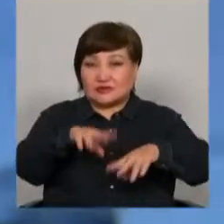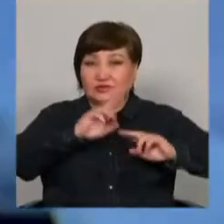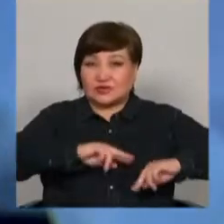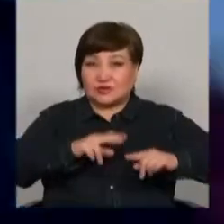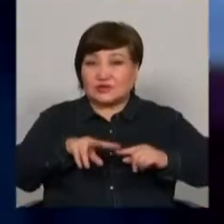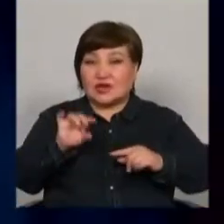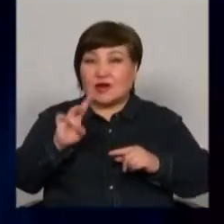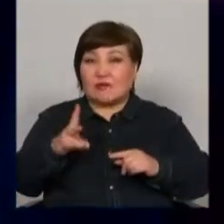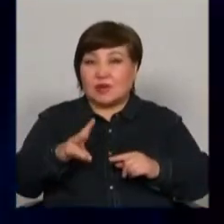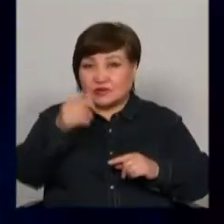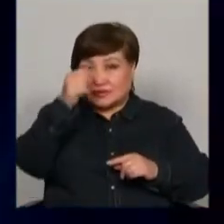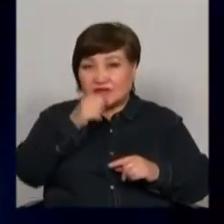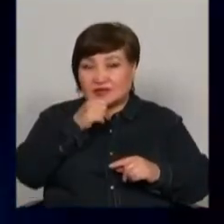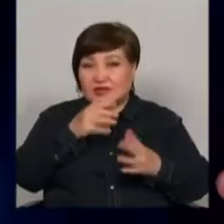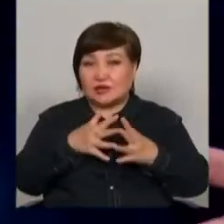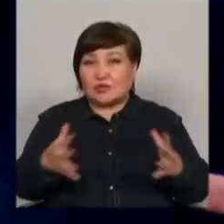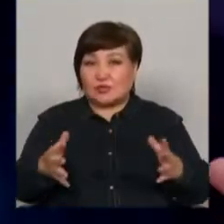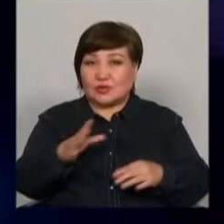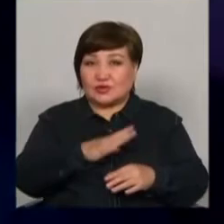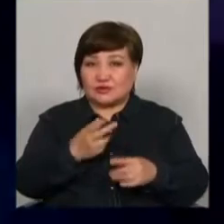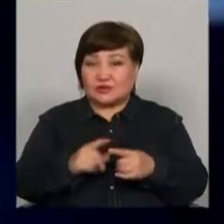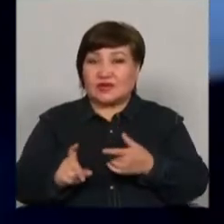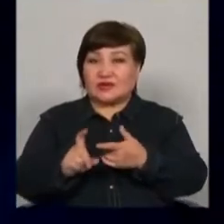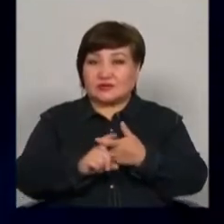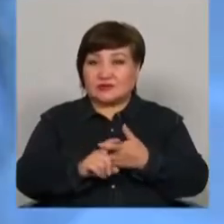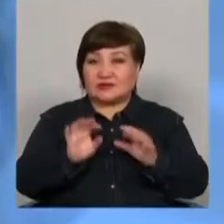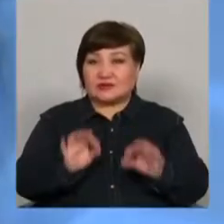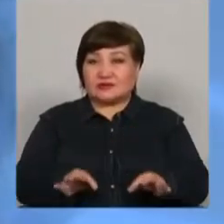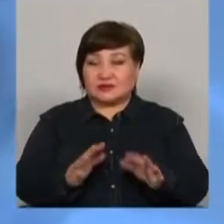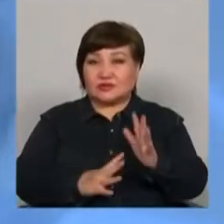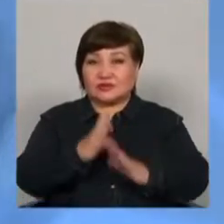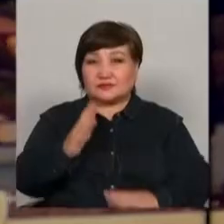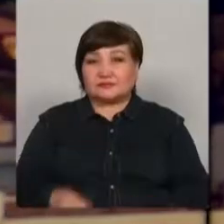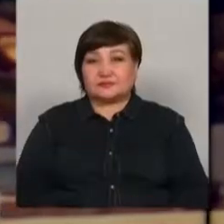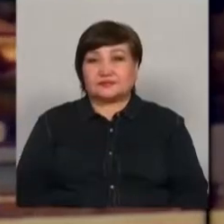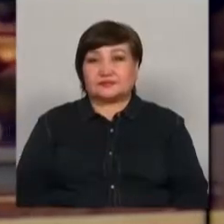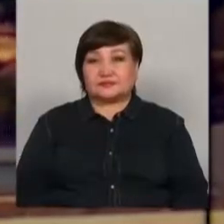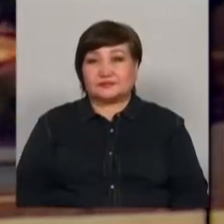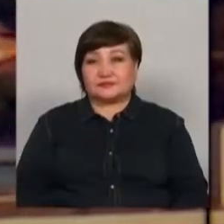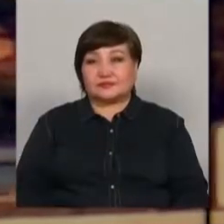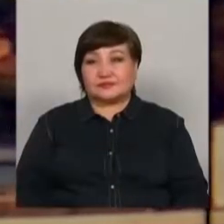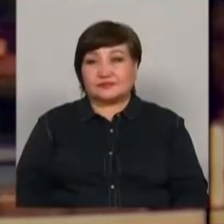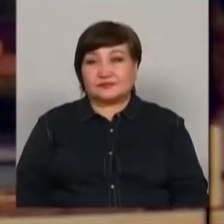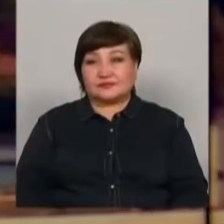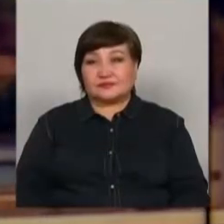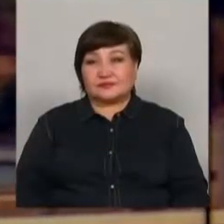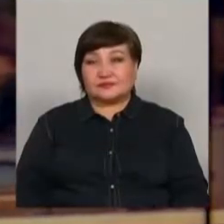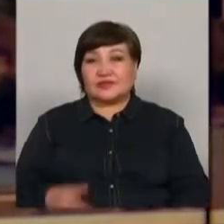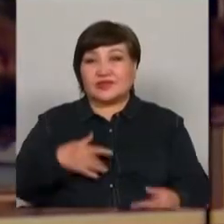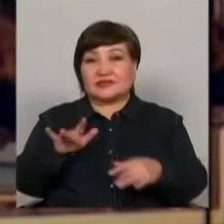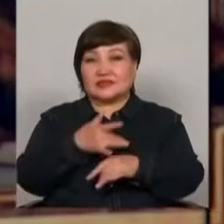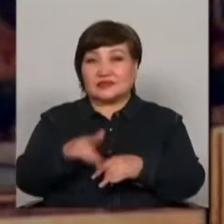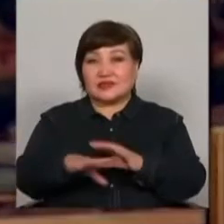айында көп болады ғой. Соған байланысты жиілікті әрине өсіп отырады. Енді статистика